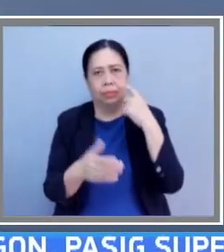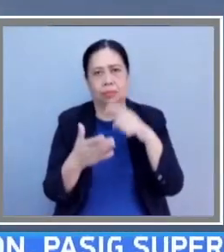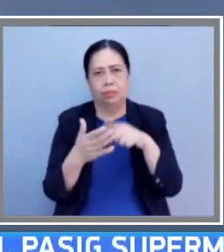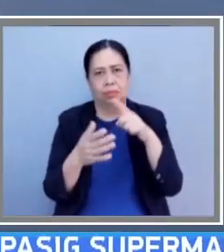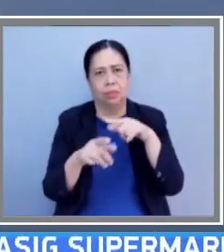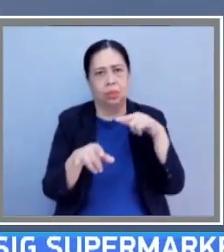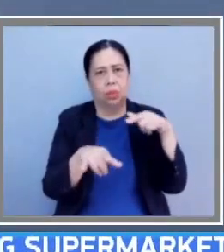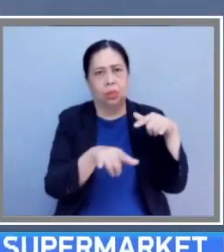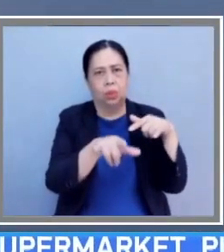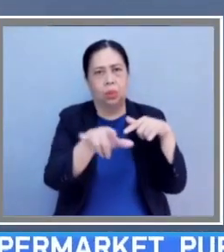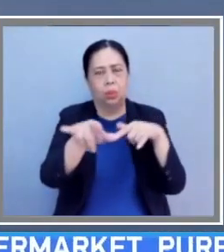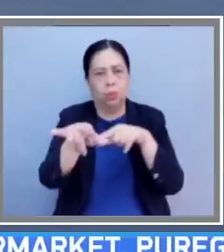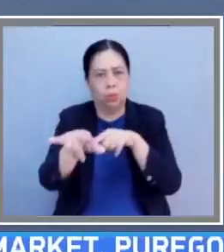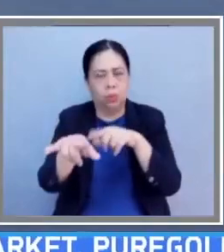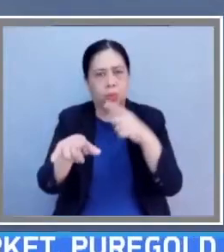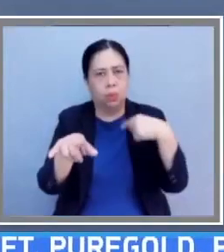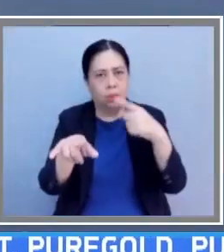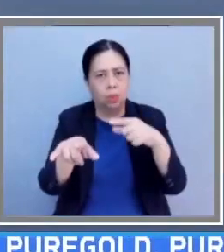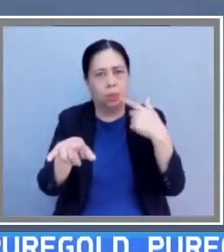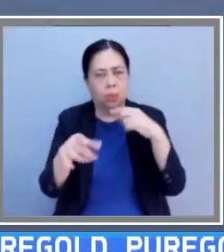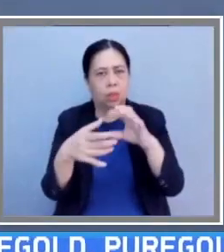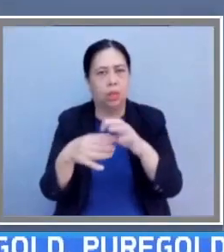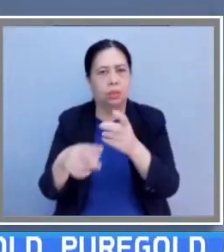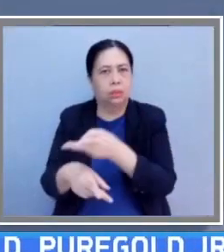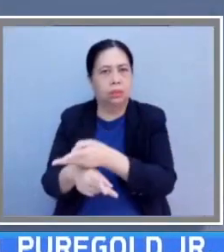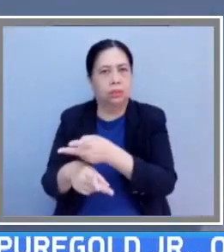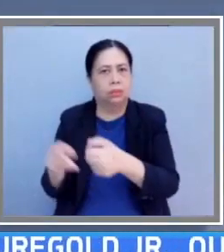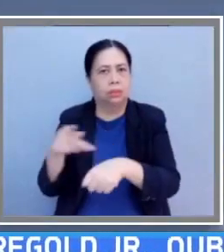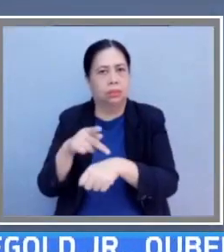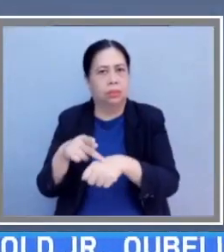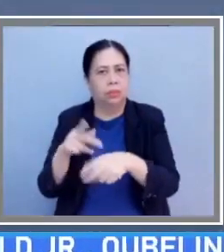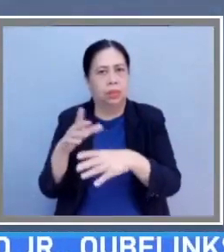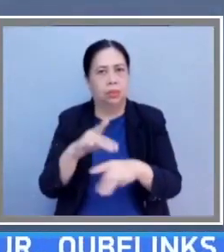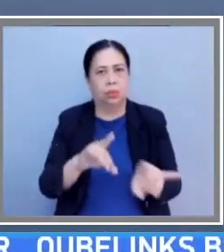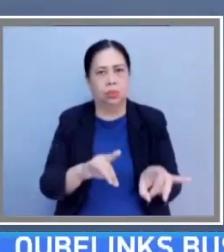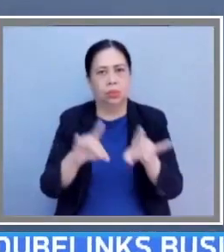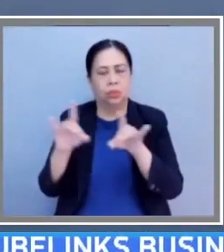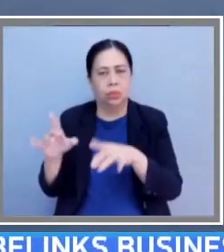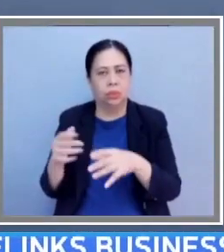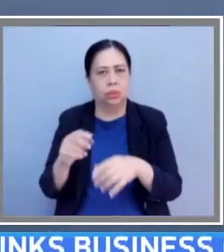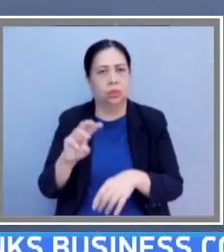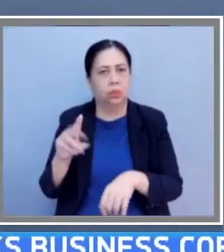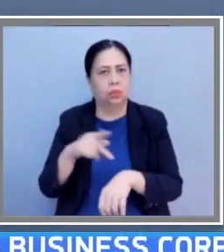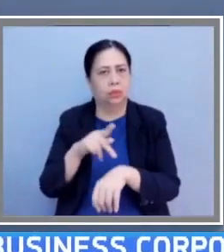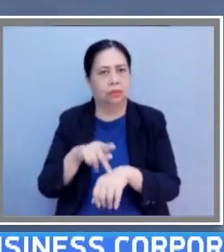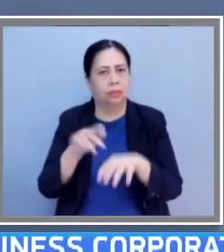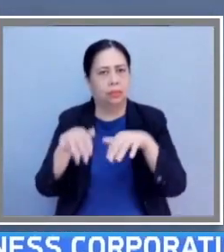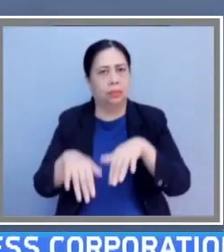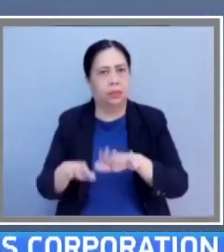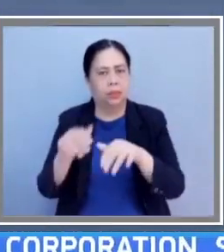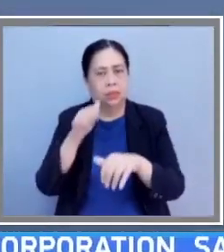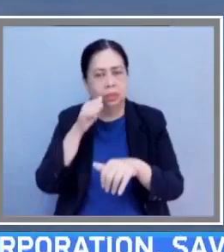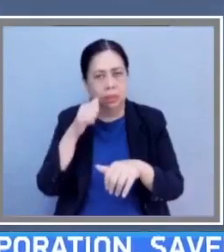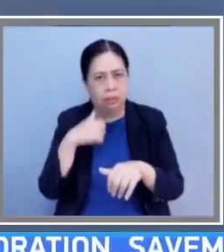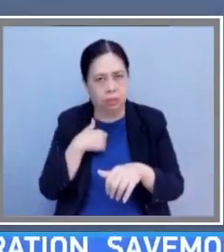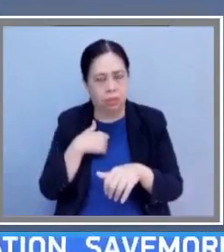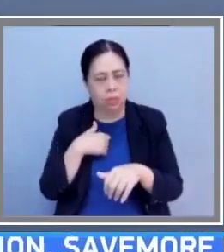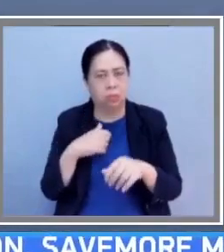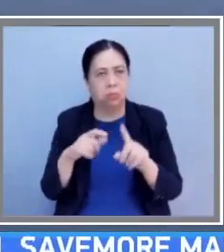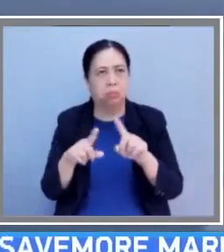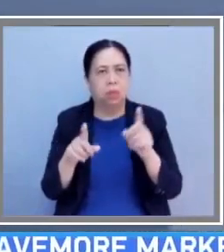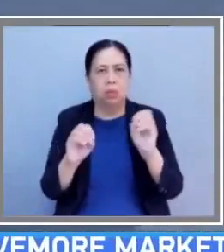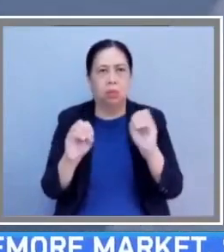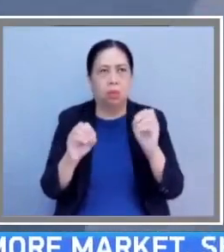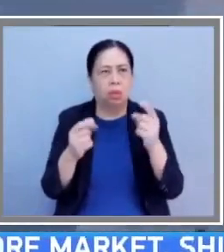ang mga fighter jet habang may joint patrols ang Pilipinas at Australia sa West Philippine Sea kahapon. Bukod dyan, wala naman daw ibang untoward